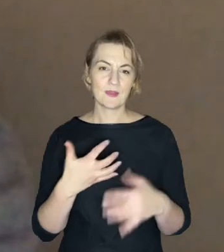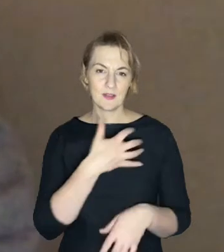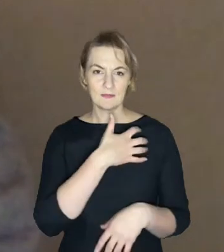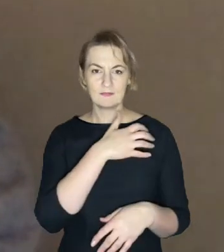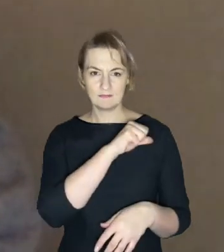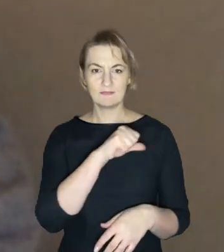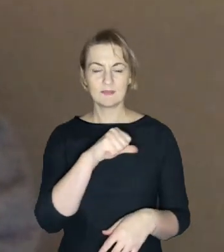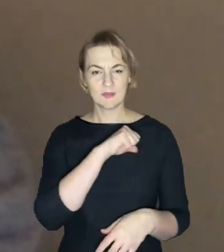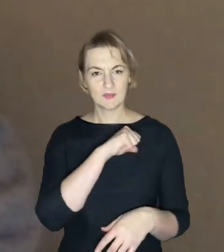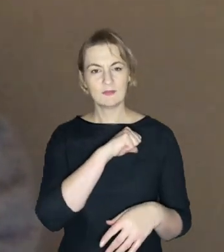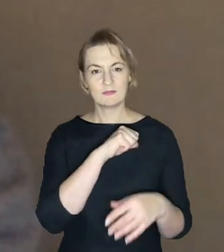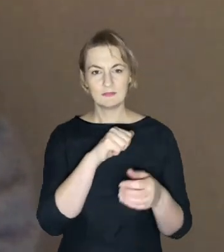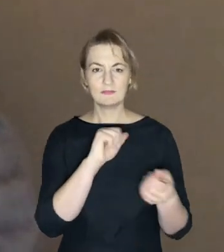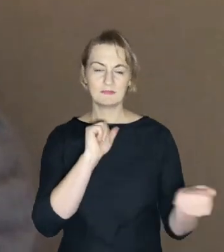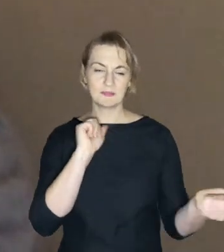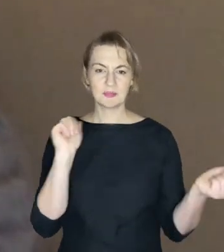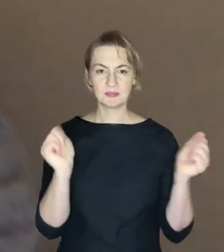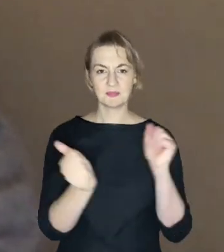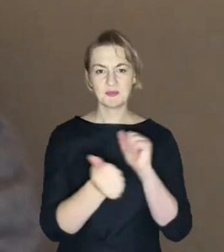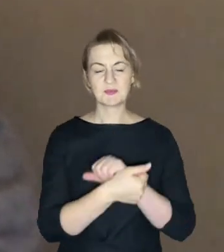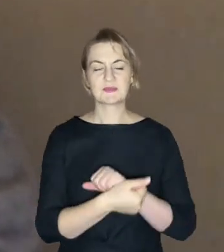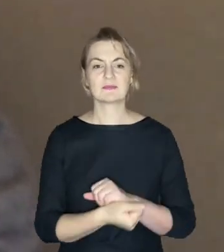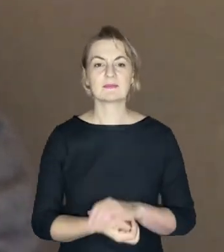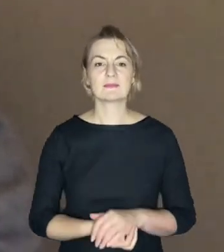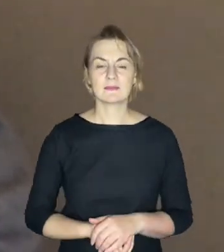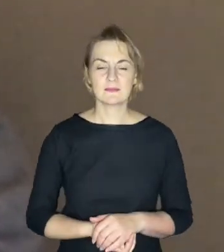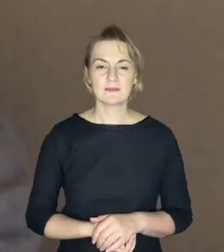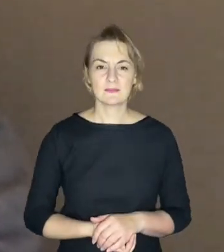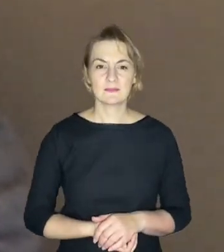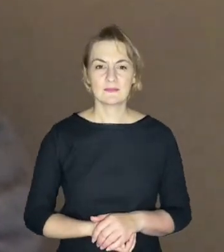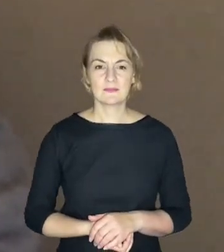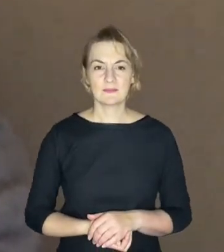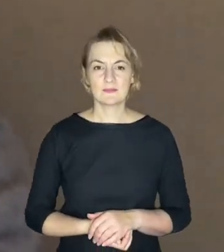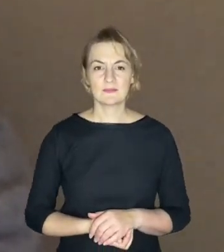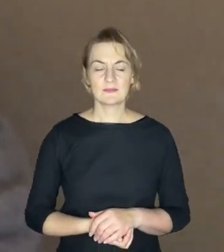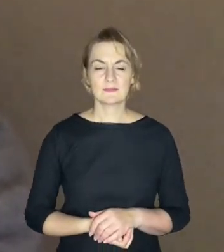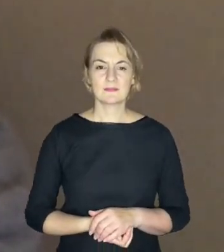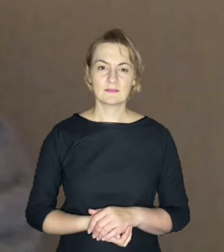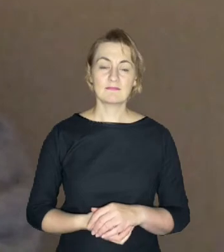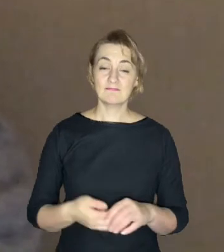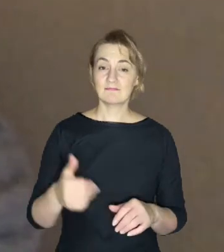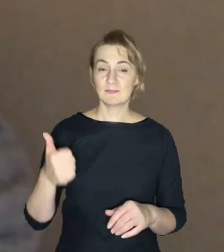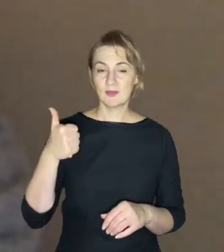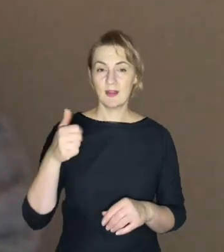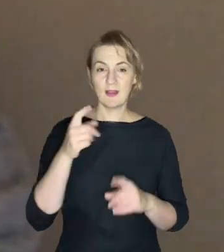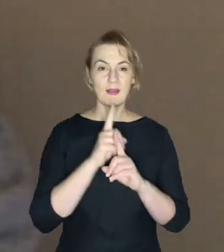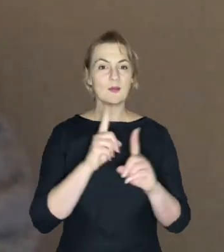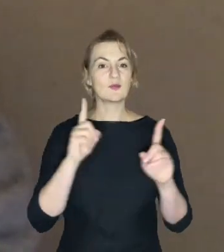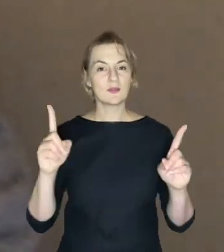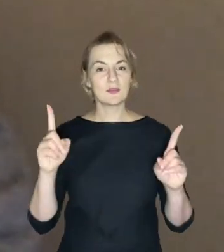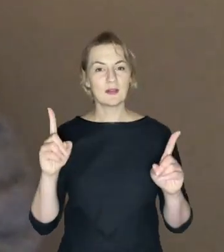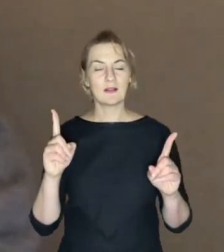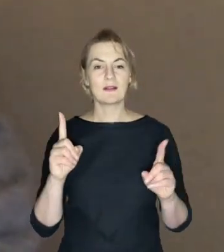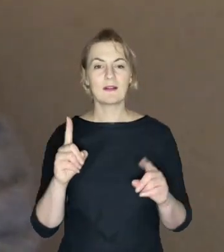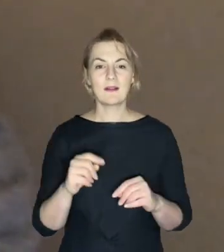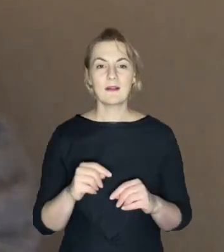umysłu, który nagle, tak jak to jeden z nauczycieli buddyjskich,